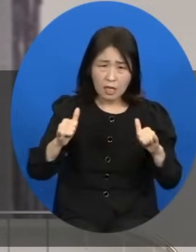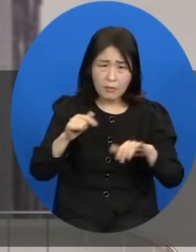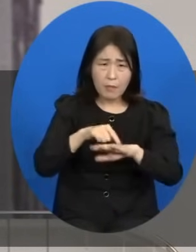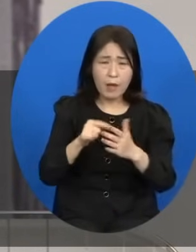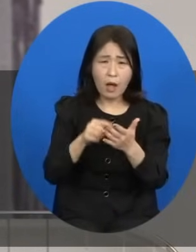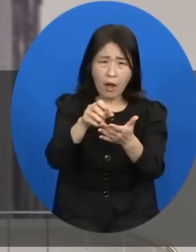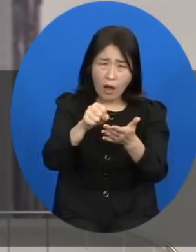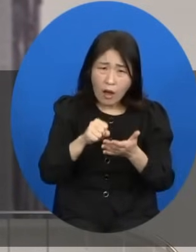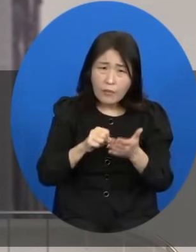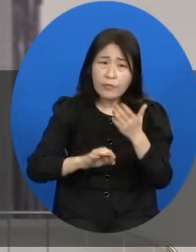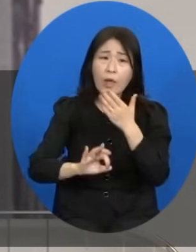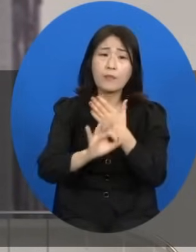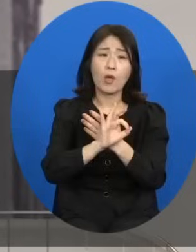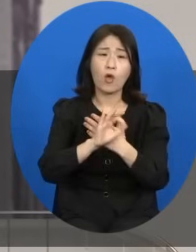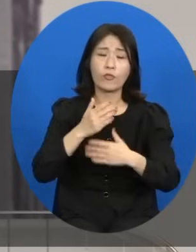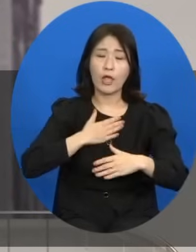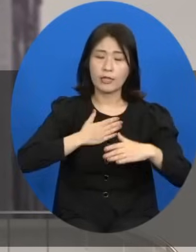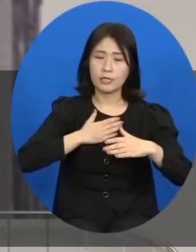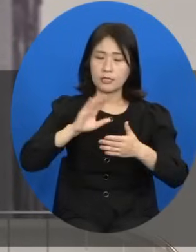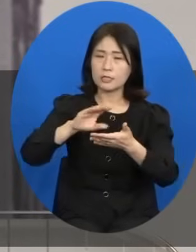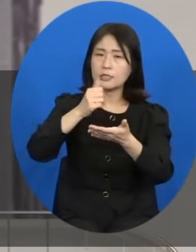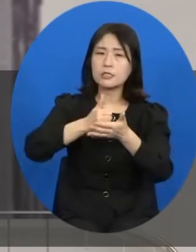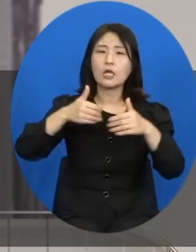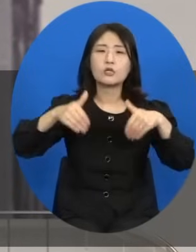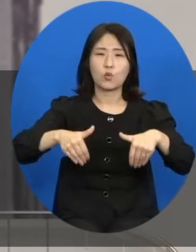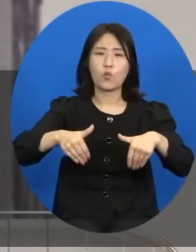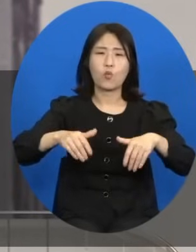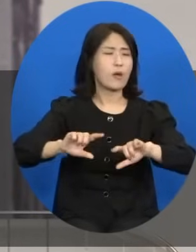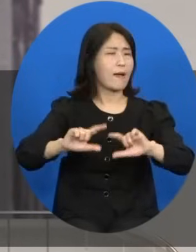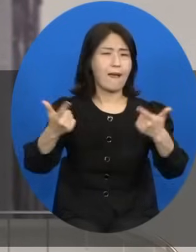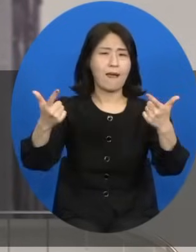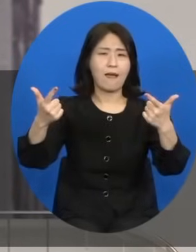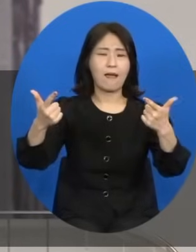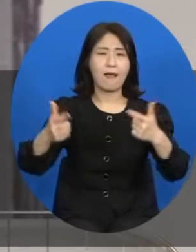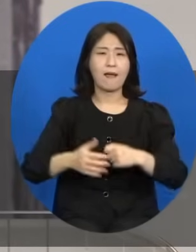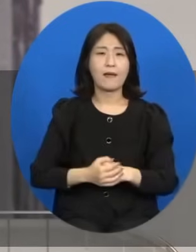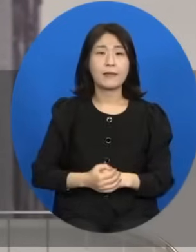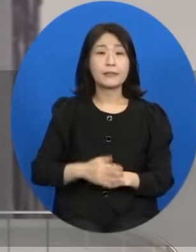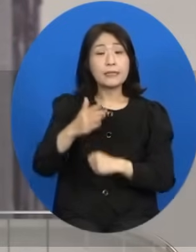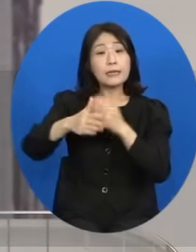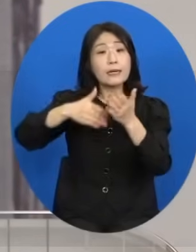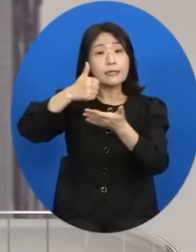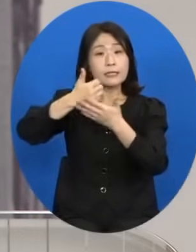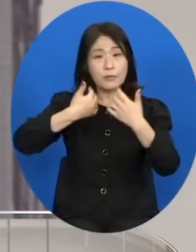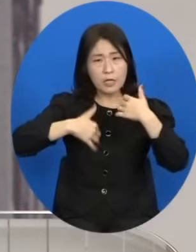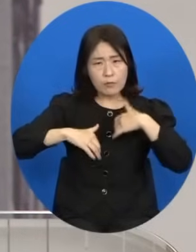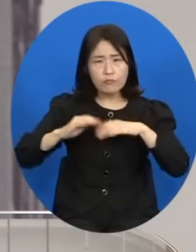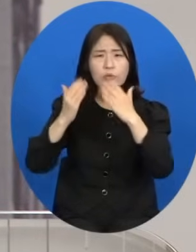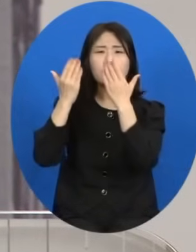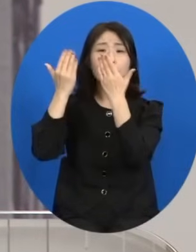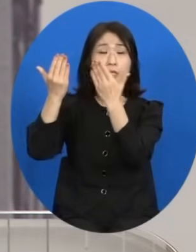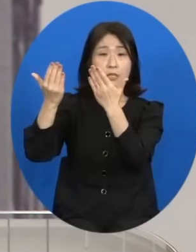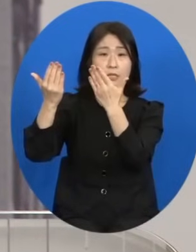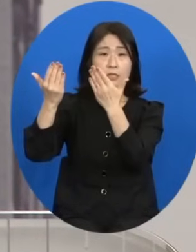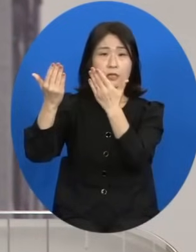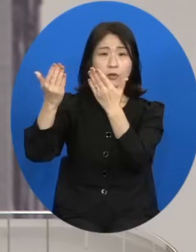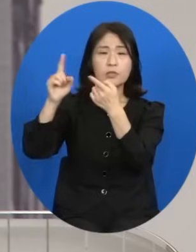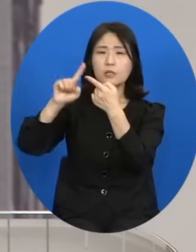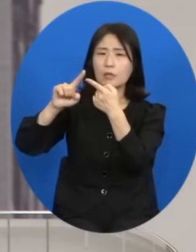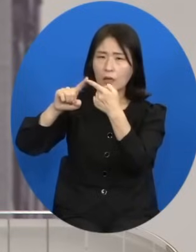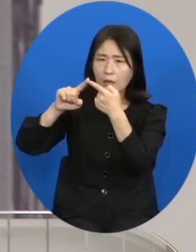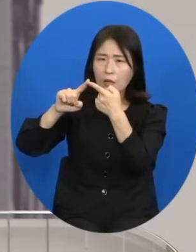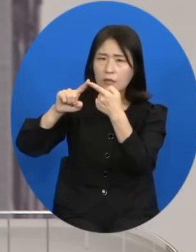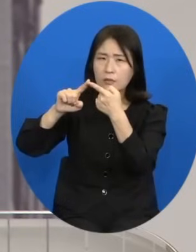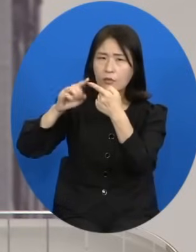한다면 나는 그리스도의 종이 아닙니다 하나님을 기쁘시게 할 것이 무엇인가를 시험하고 그